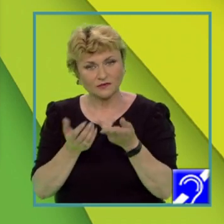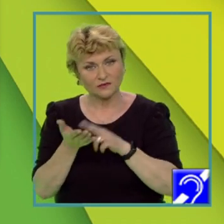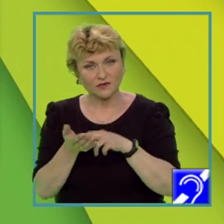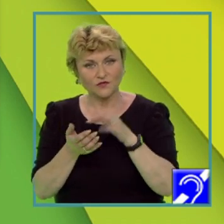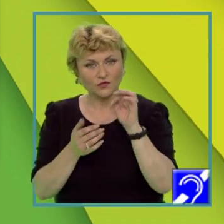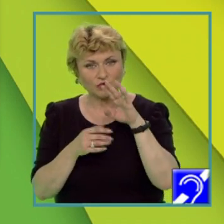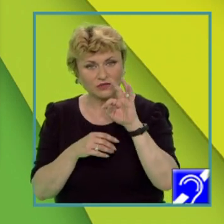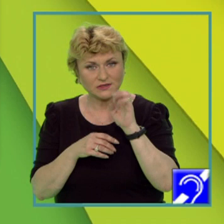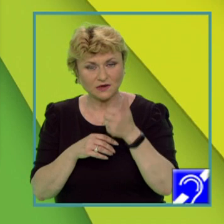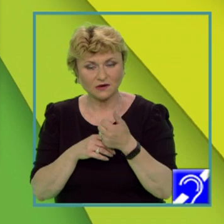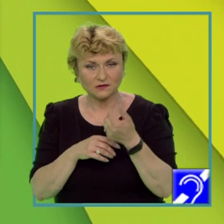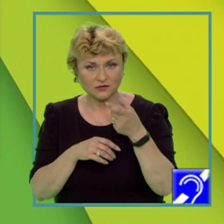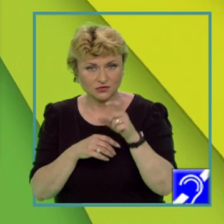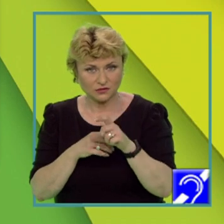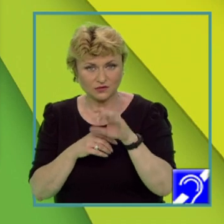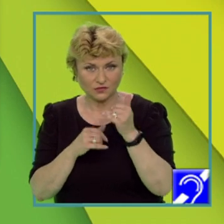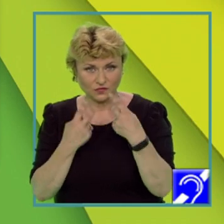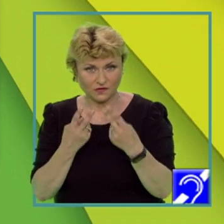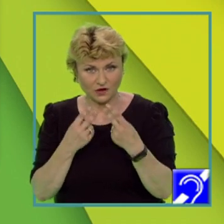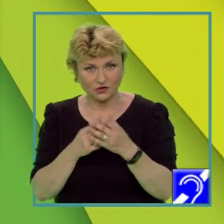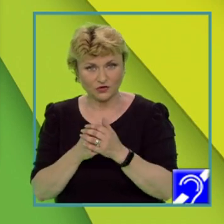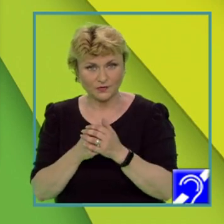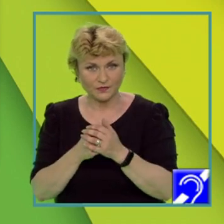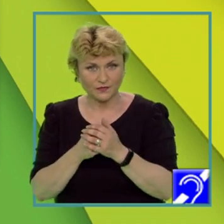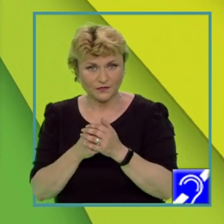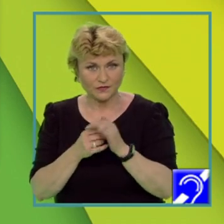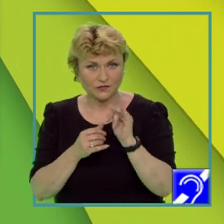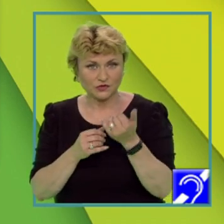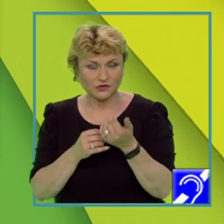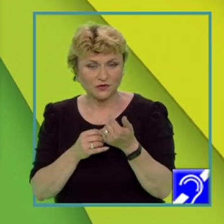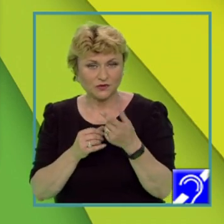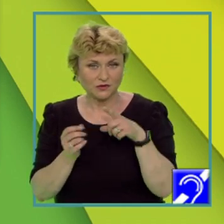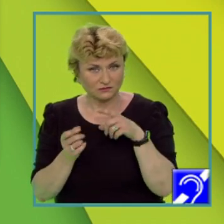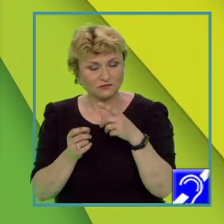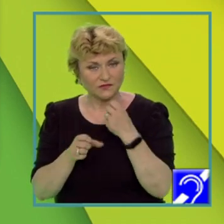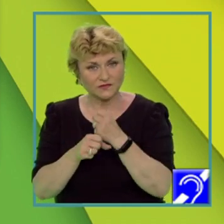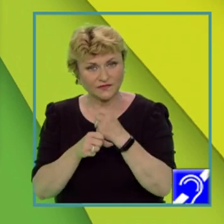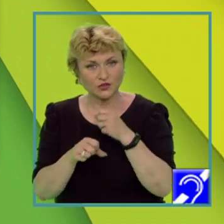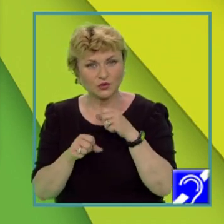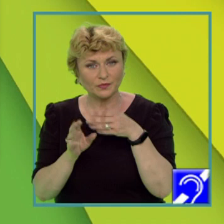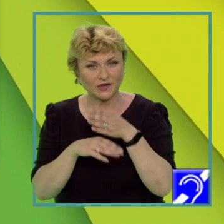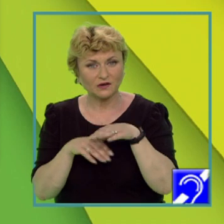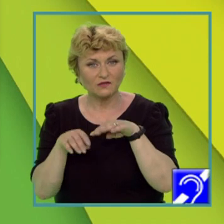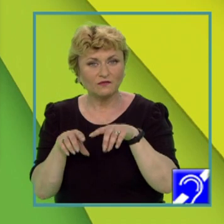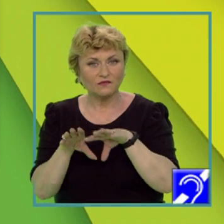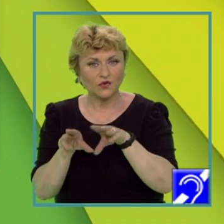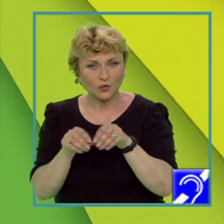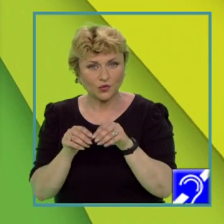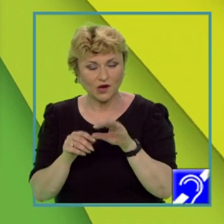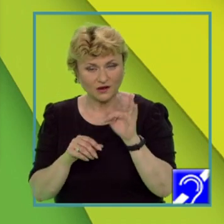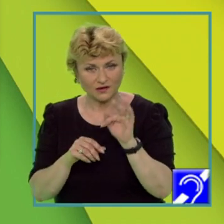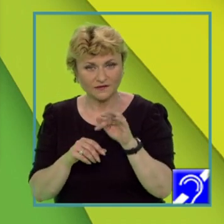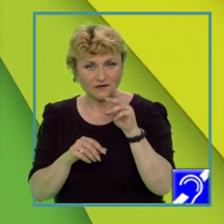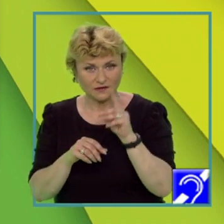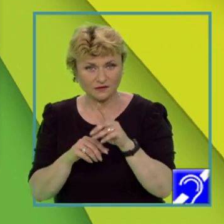funcția G definită pe r cu valori în aer am văzut că este definită prin formula g de x egal cu f de x totul